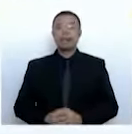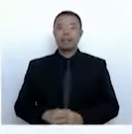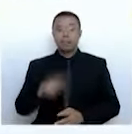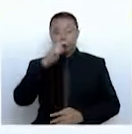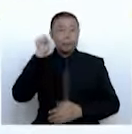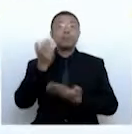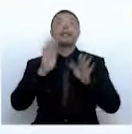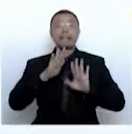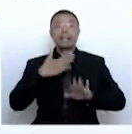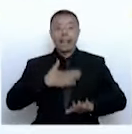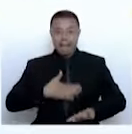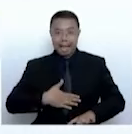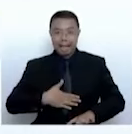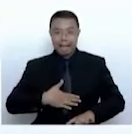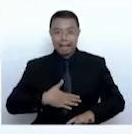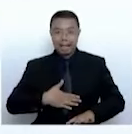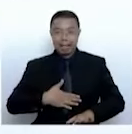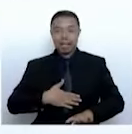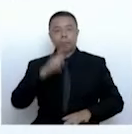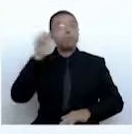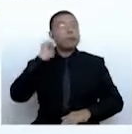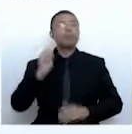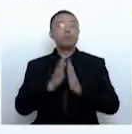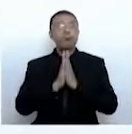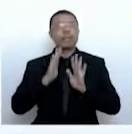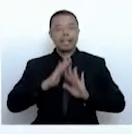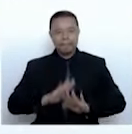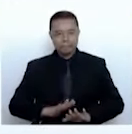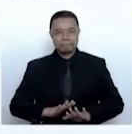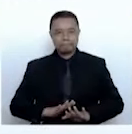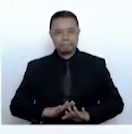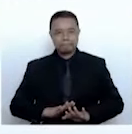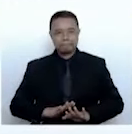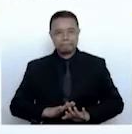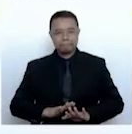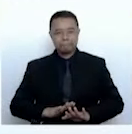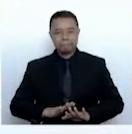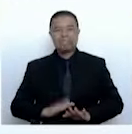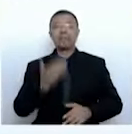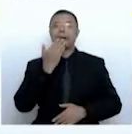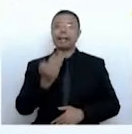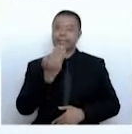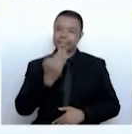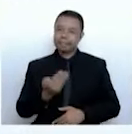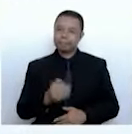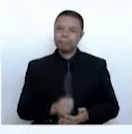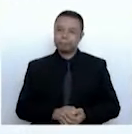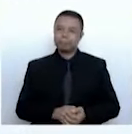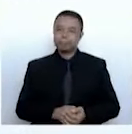Hadirin dimohon tenang. Bapak Ibu dimohon untuk tenang. Terima kasih.